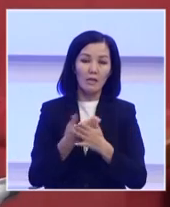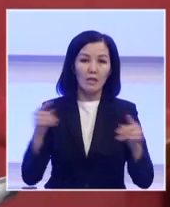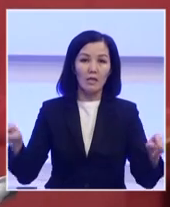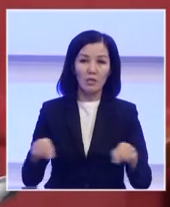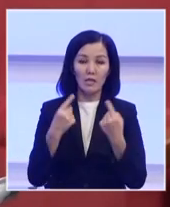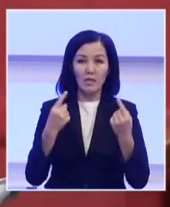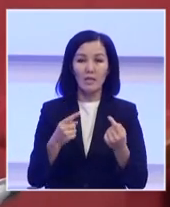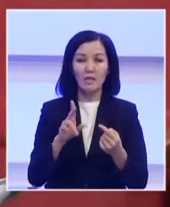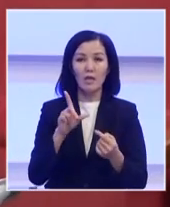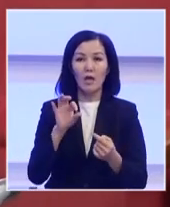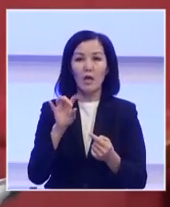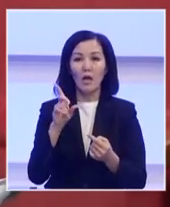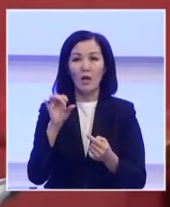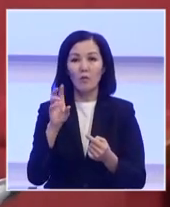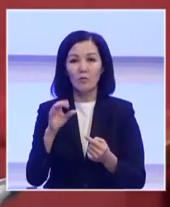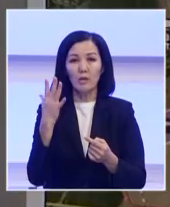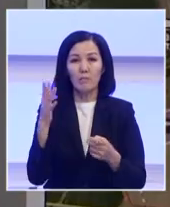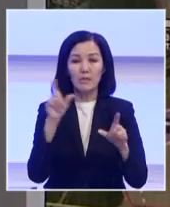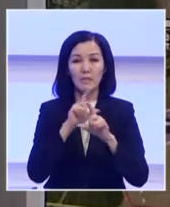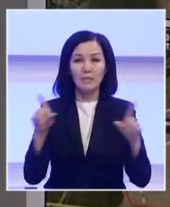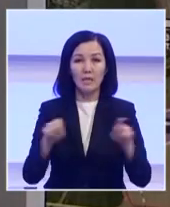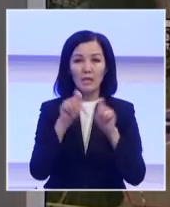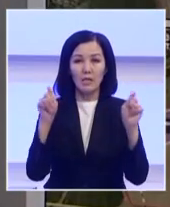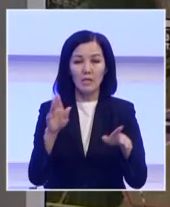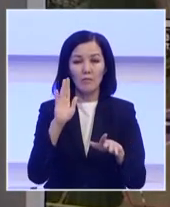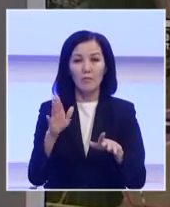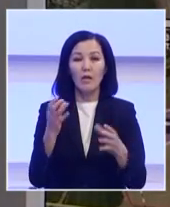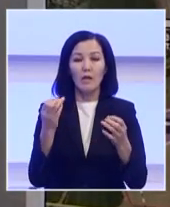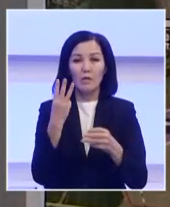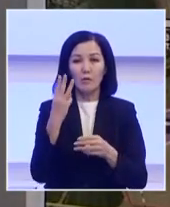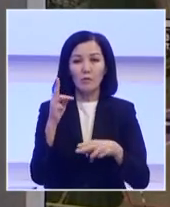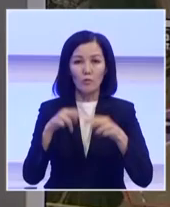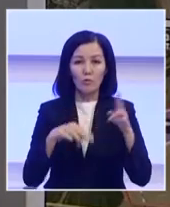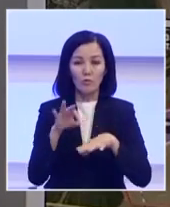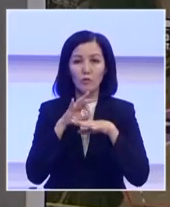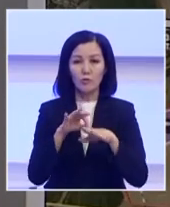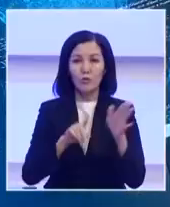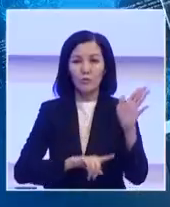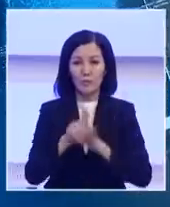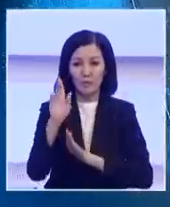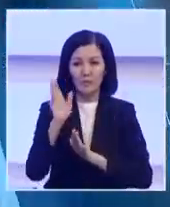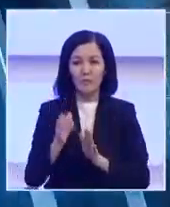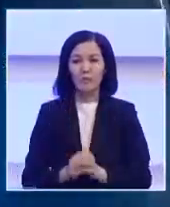шекарамаң ынтымақтастық орталығында 5 нысан қолданысқа беріледі. Тағы үшеуінің құрылысы